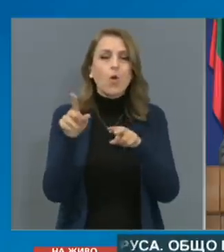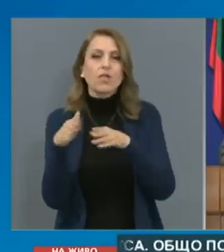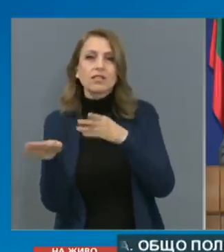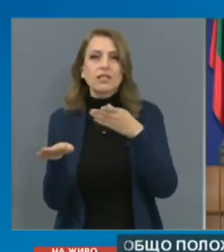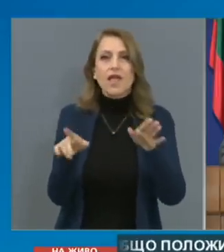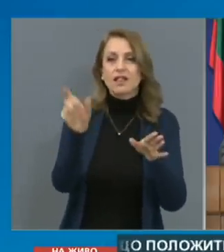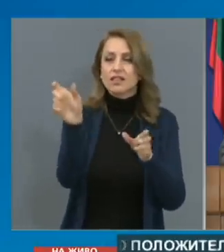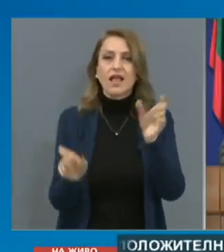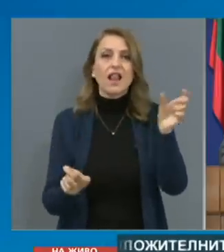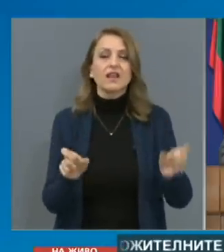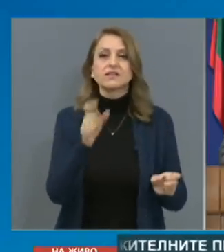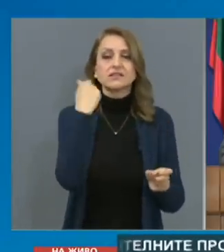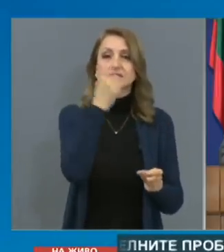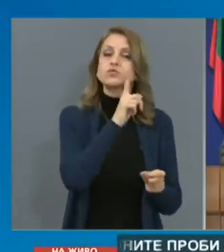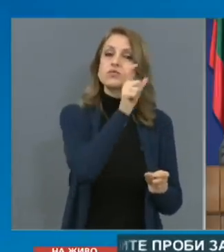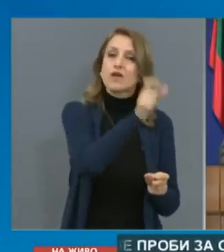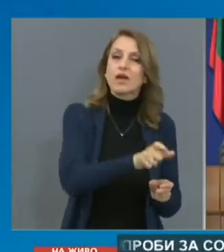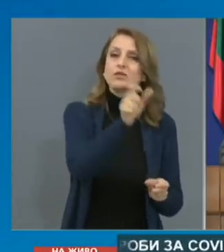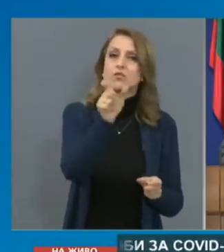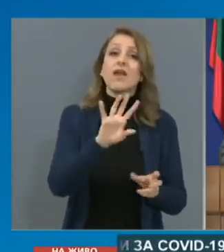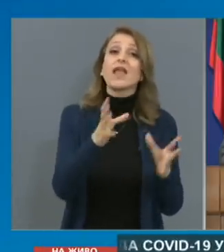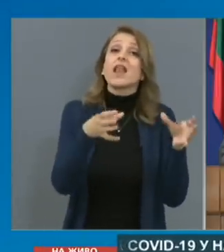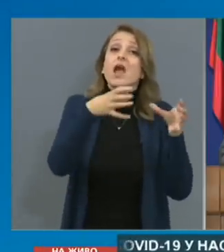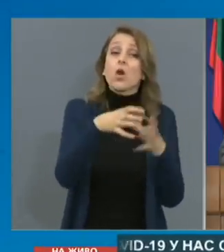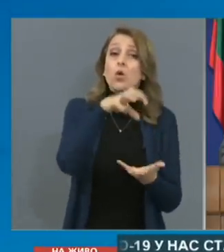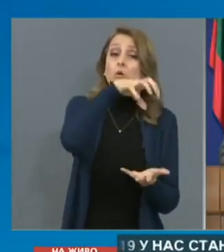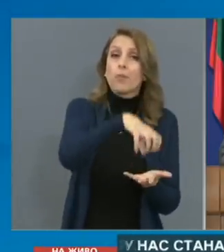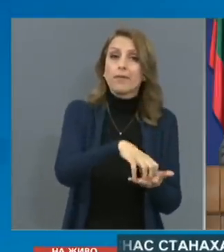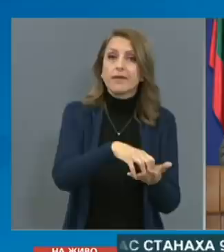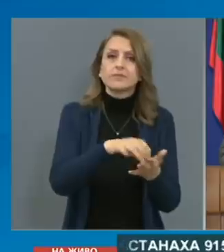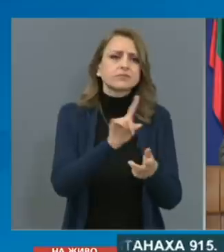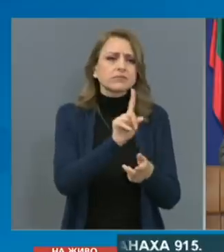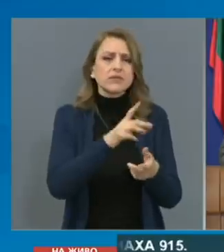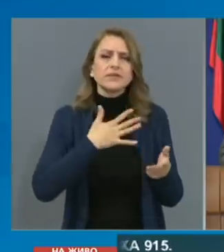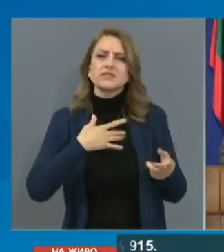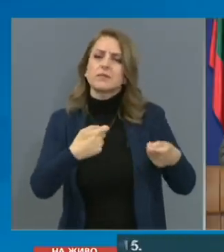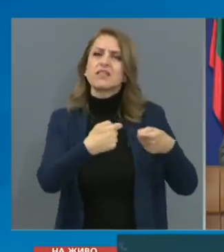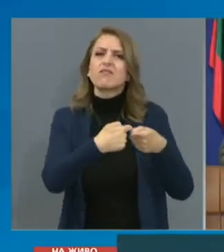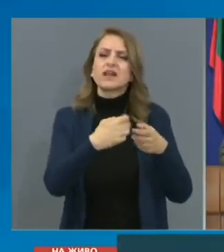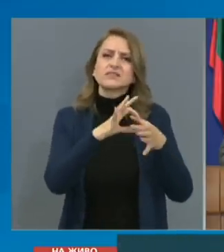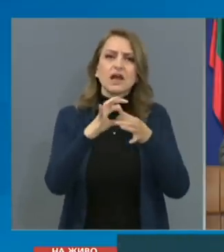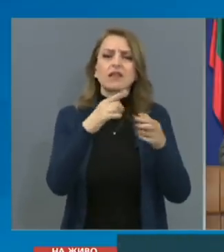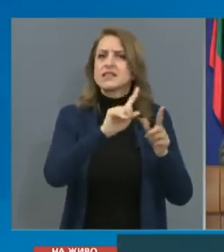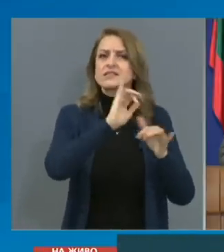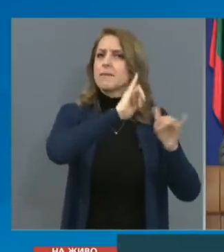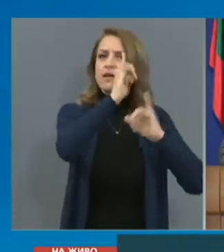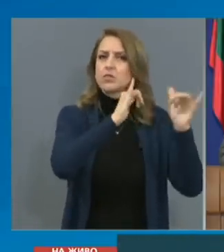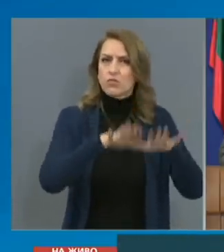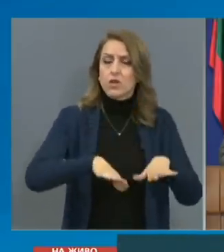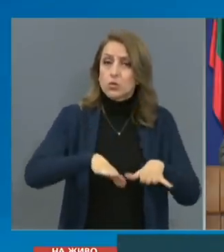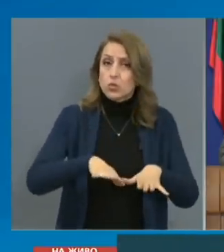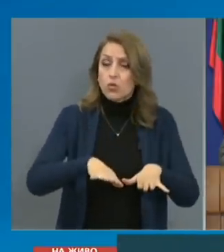в България или групи от лица, без да имат връзка с пътуване, сега